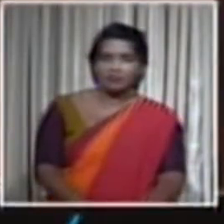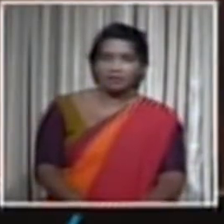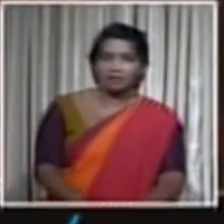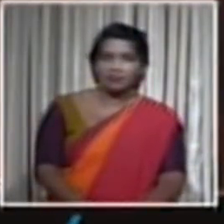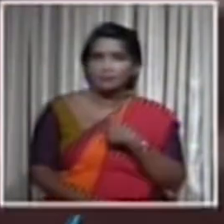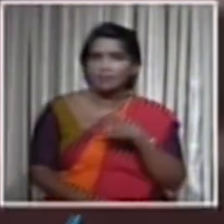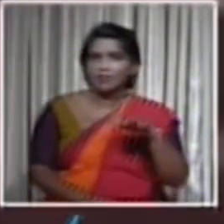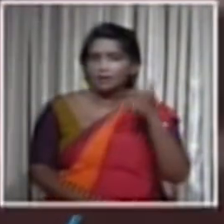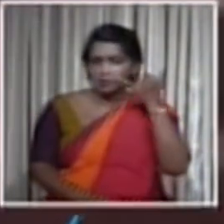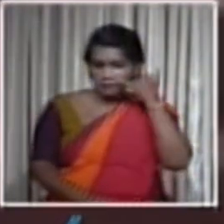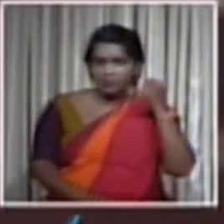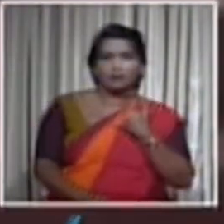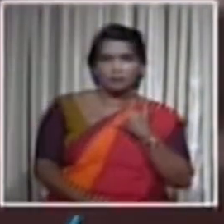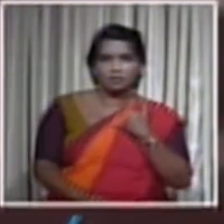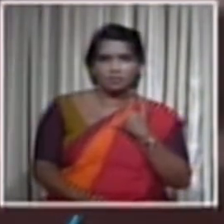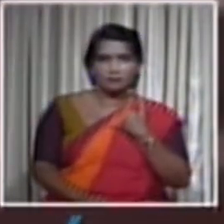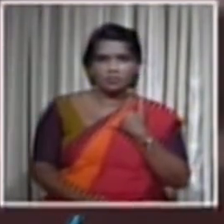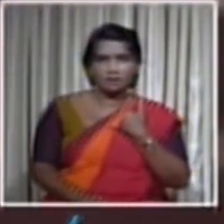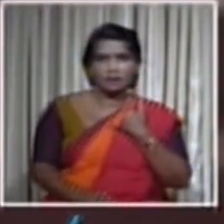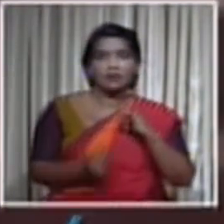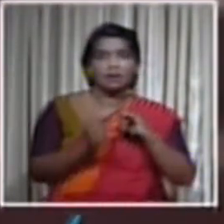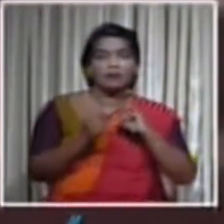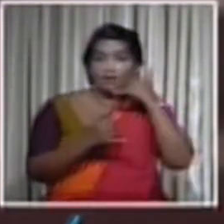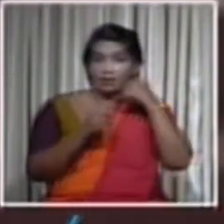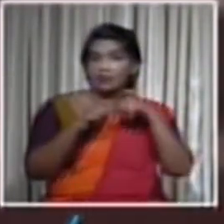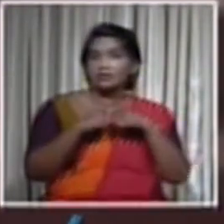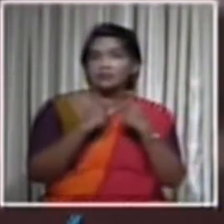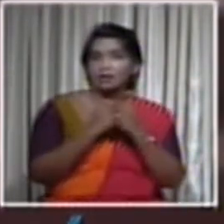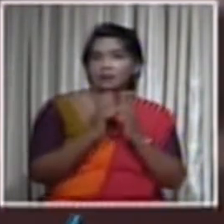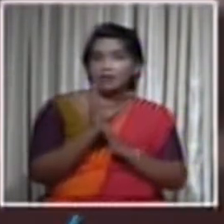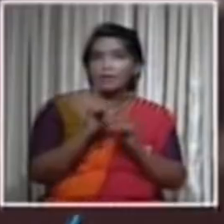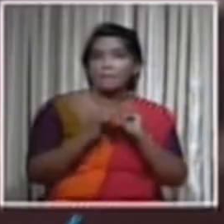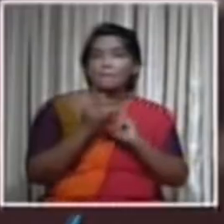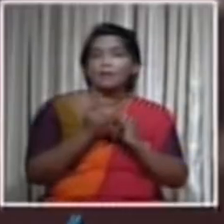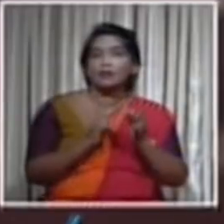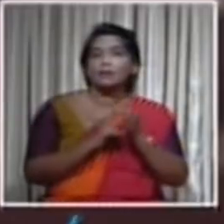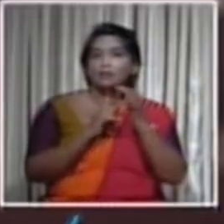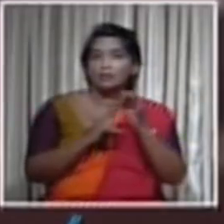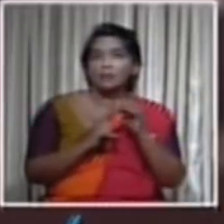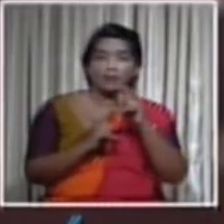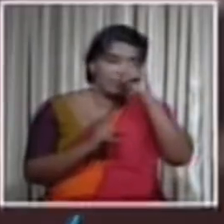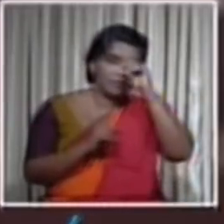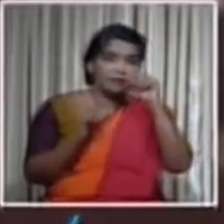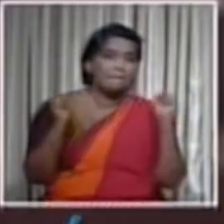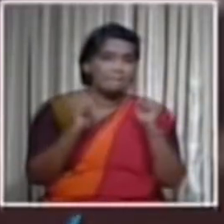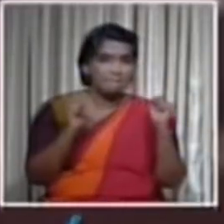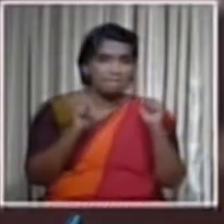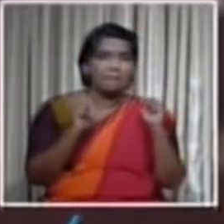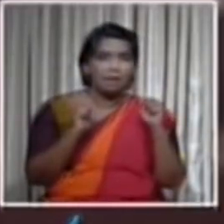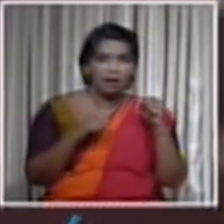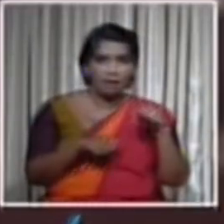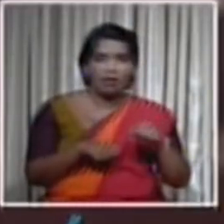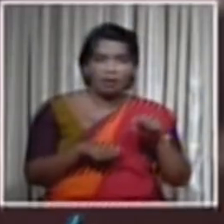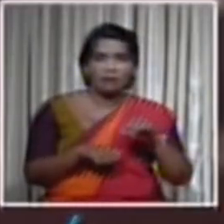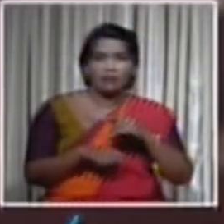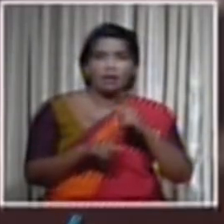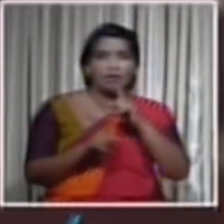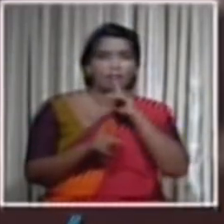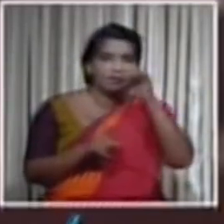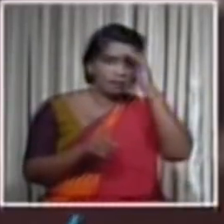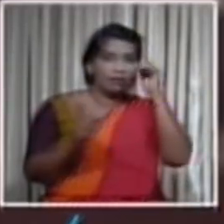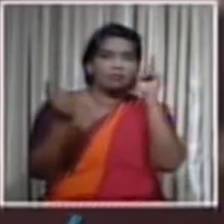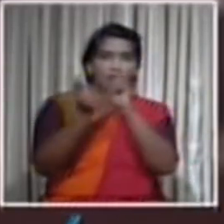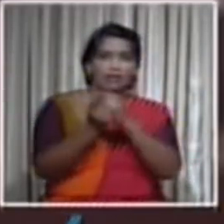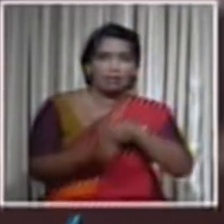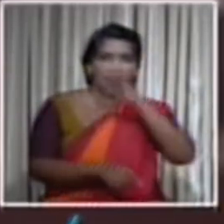මට දැන් දුරකථන ඇමතුමක් ආවා සජබේ mantri කෙනෙක්ගෙන් ප්‍රේමදාස මහත්මයා හොඳටම බය වෙලා සමහර විට අදම කතානායකතුමා හම්බෙලා අදම